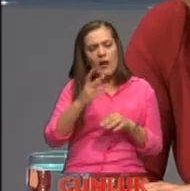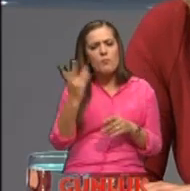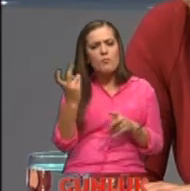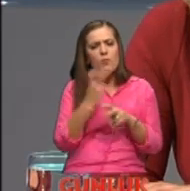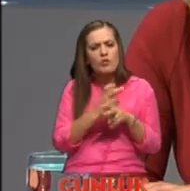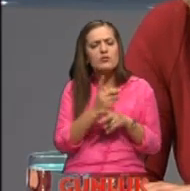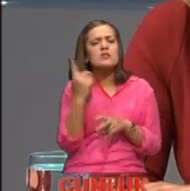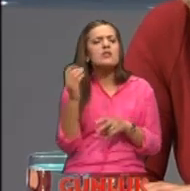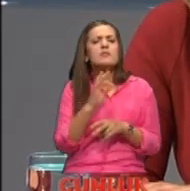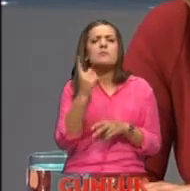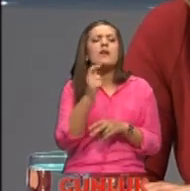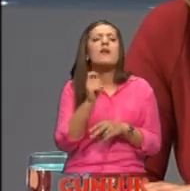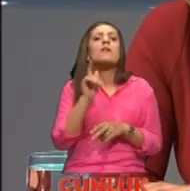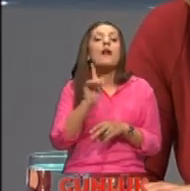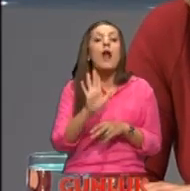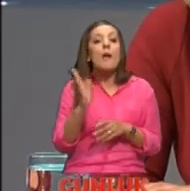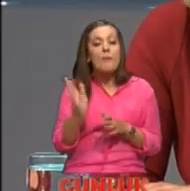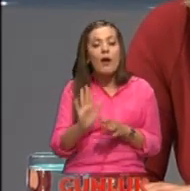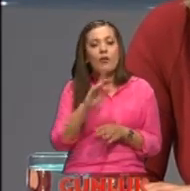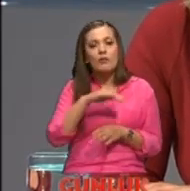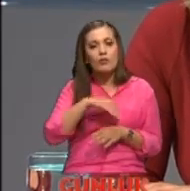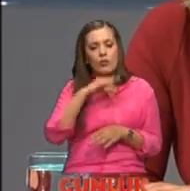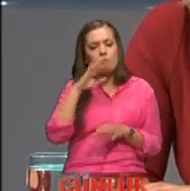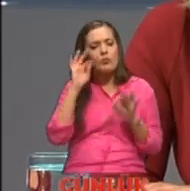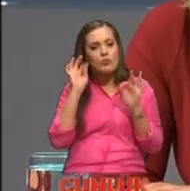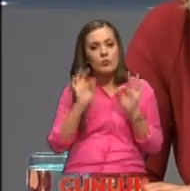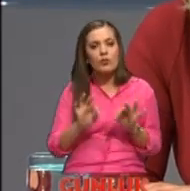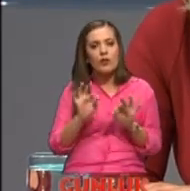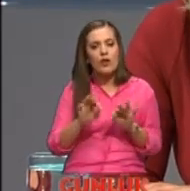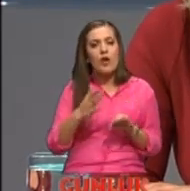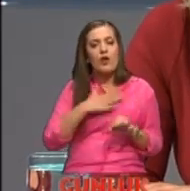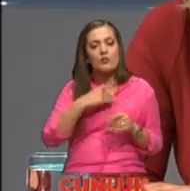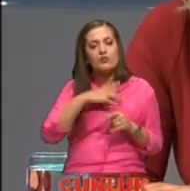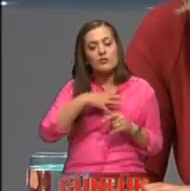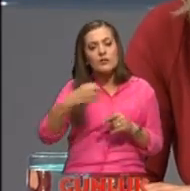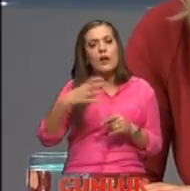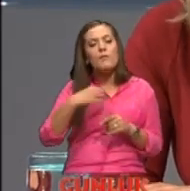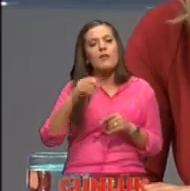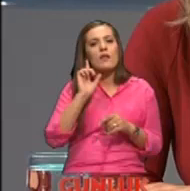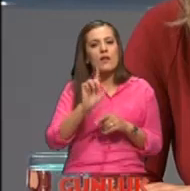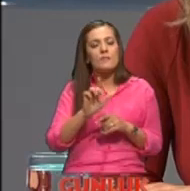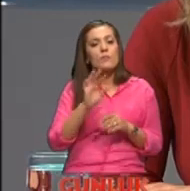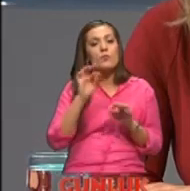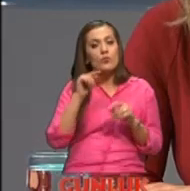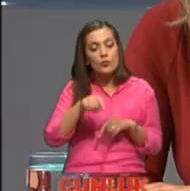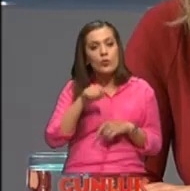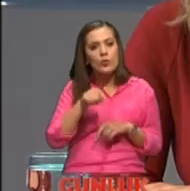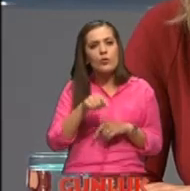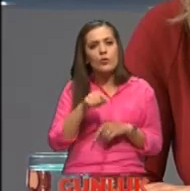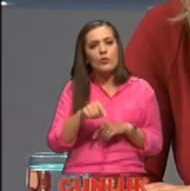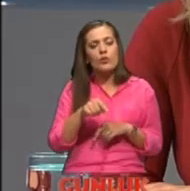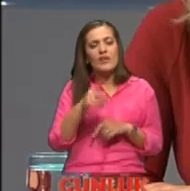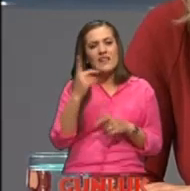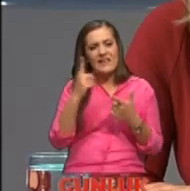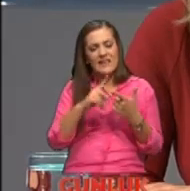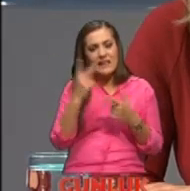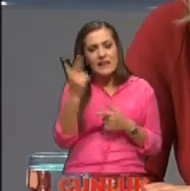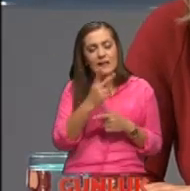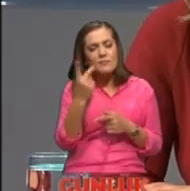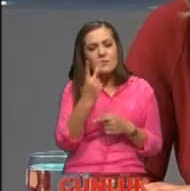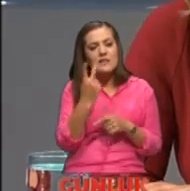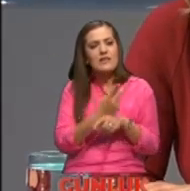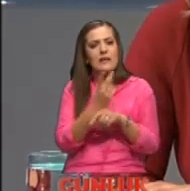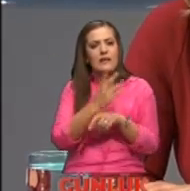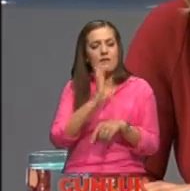hiçbir şey yapmaya gerek yok. Ama doluysa mutlaka göğsünü sağması lazım. Bunda aslında iki şey var.